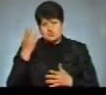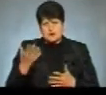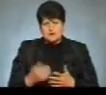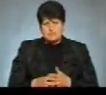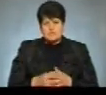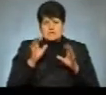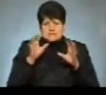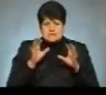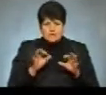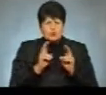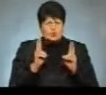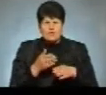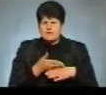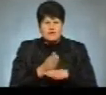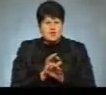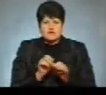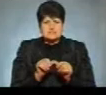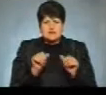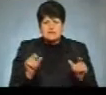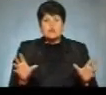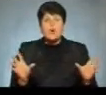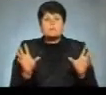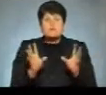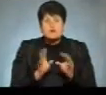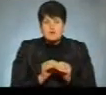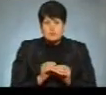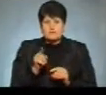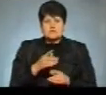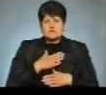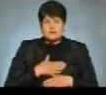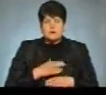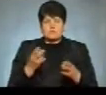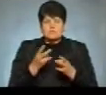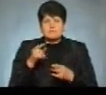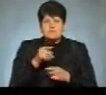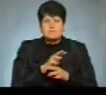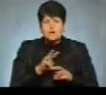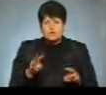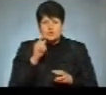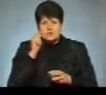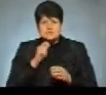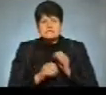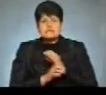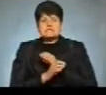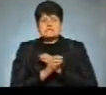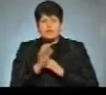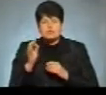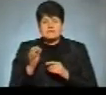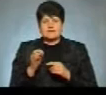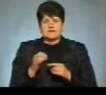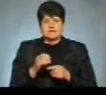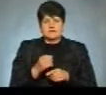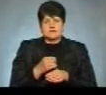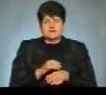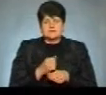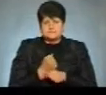Закон, безумовно, нікого не розділяє. Закон об'єднує суспільство. Він задовольняє потреби тих мільйонів українців на Сході, які насильно